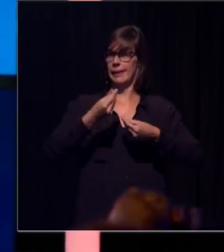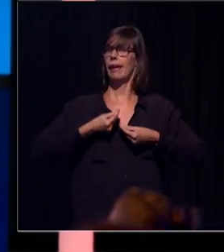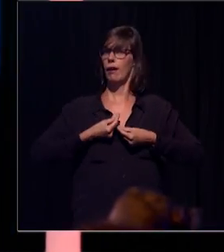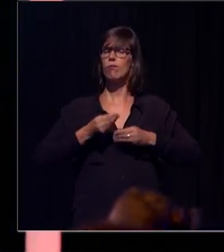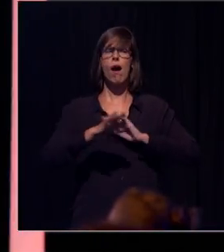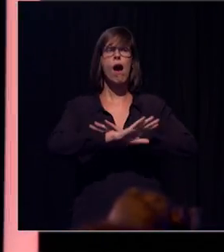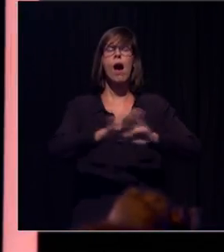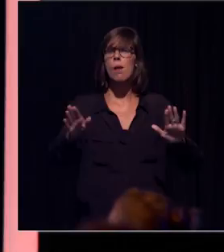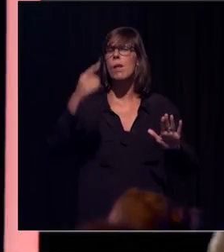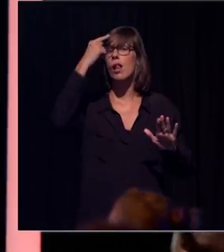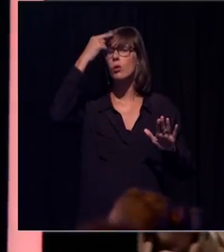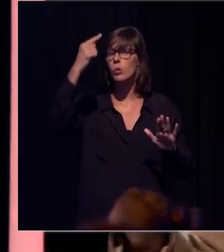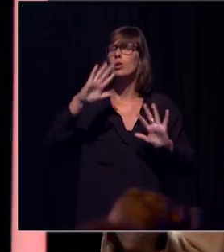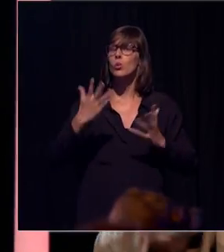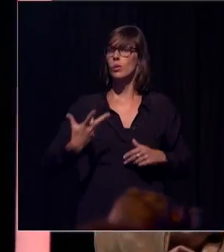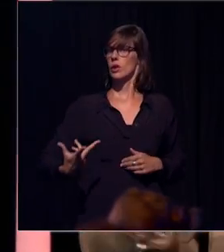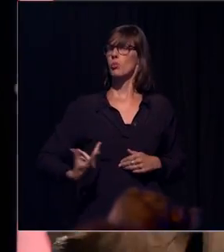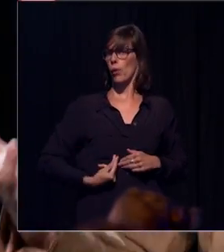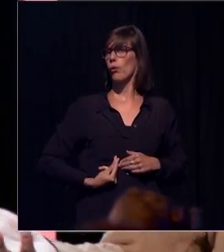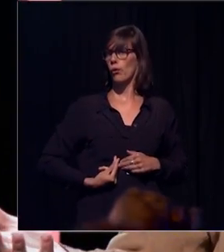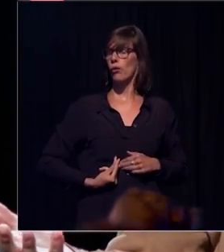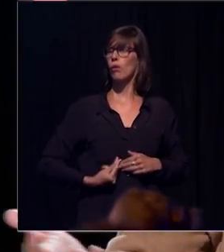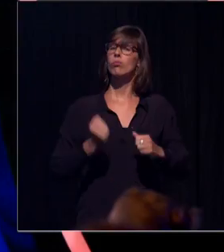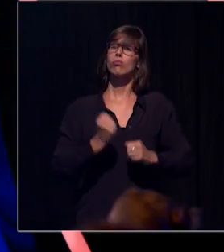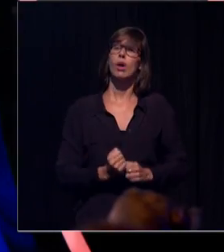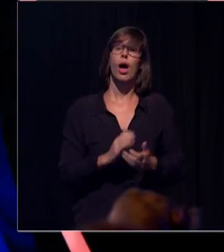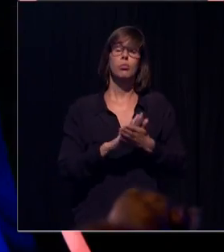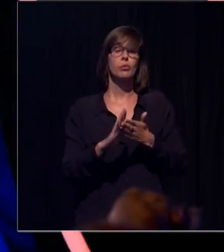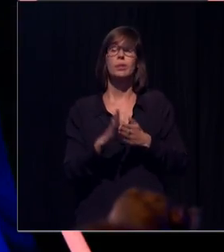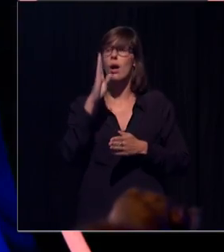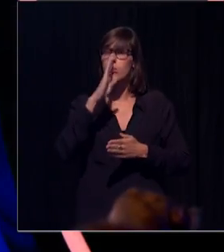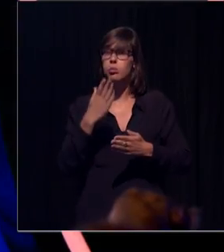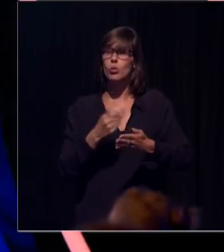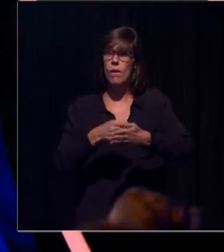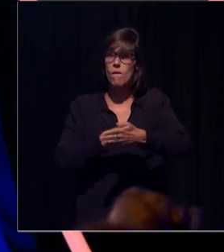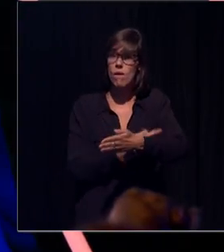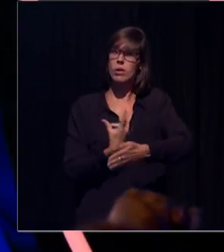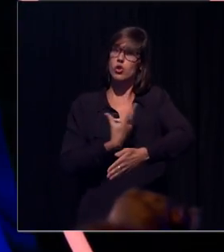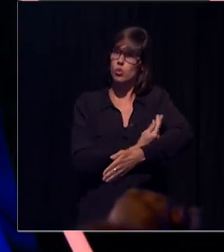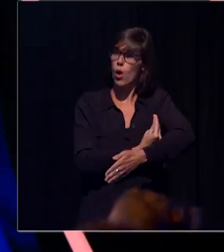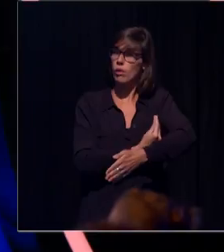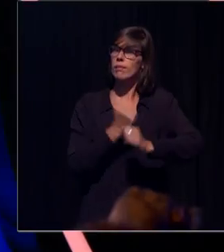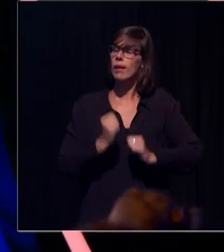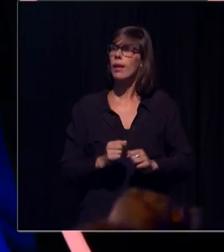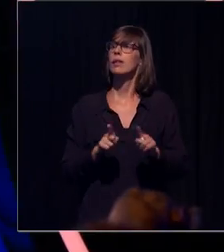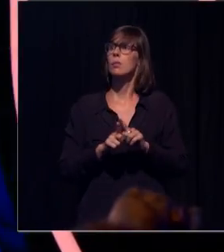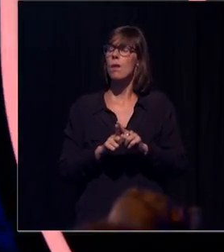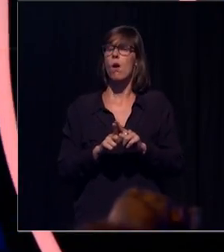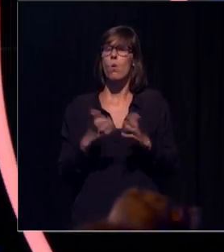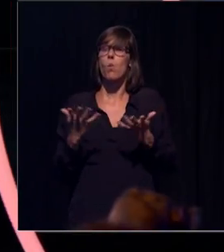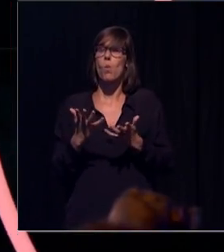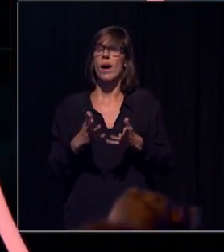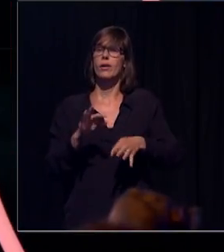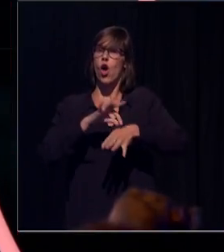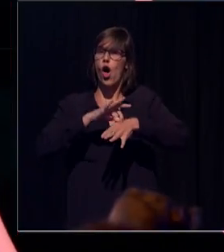moeten we die insuline langs een andere weg toedienen. En jullie weten dat allemaal. Dat moet ingespoten worden. Je kan dat in een bloedvat spuiten, maar